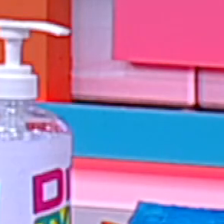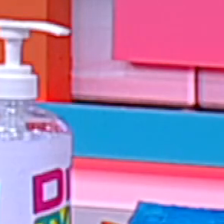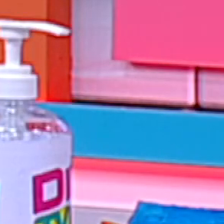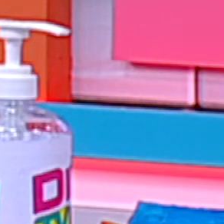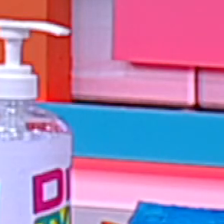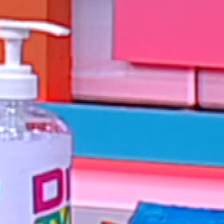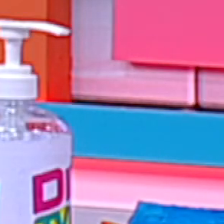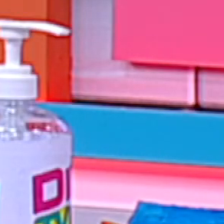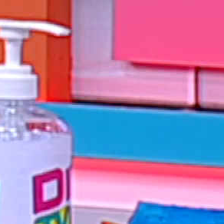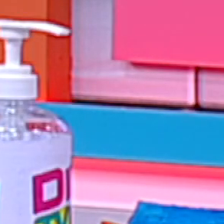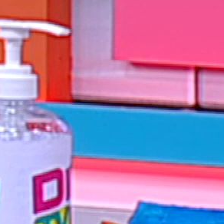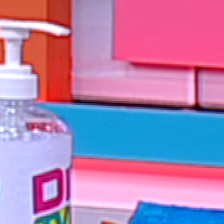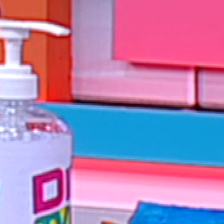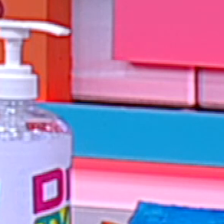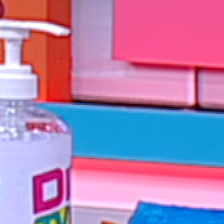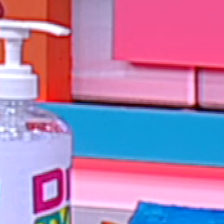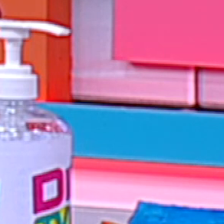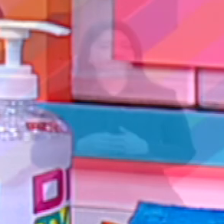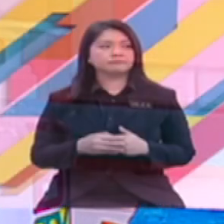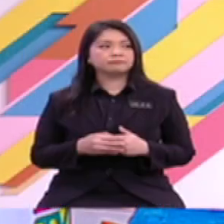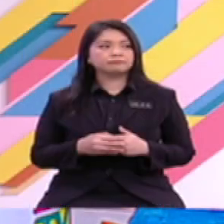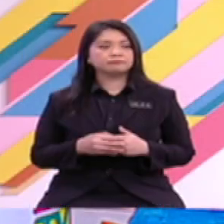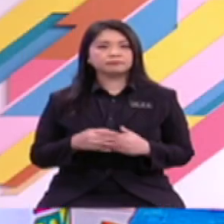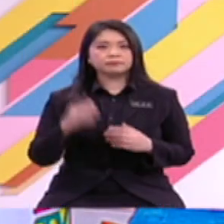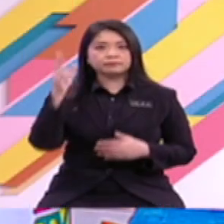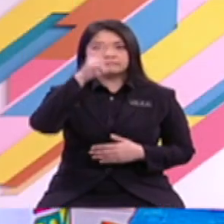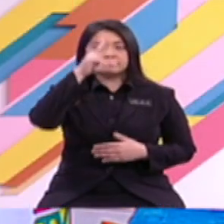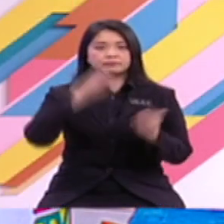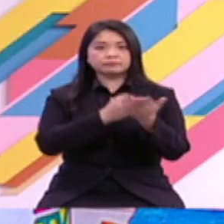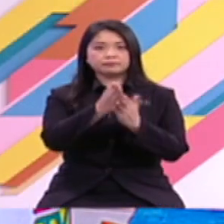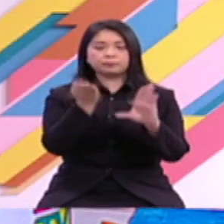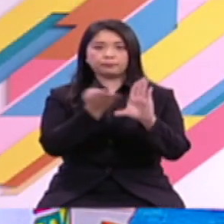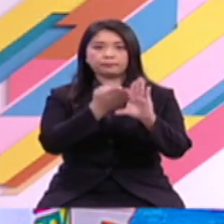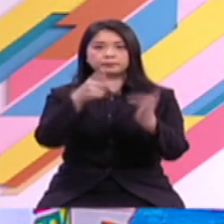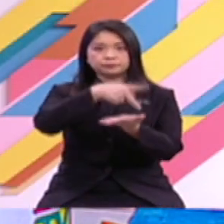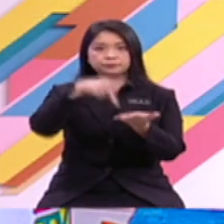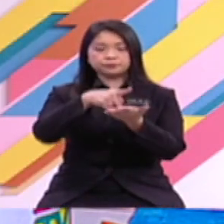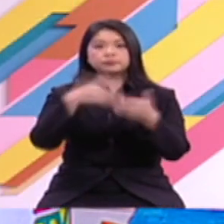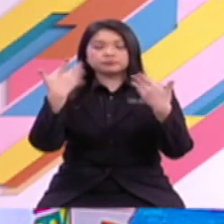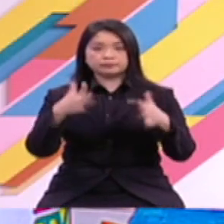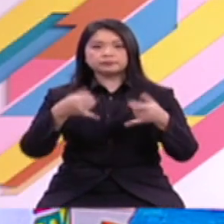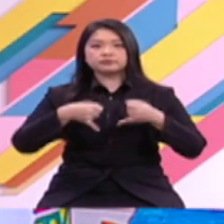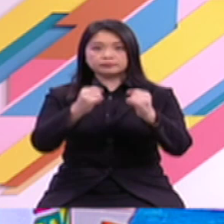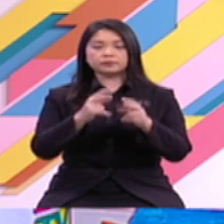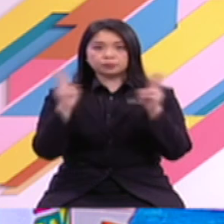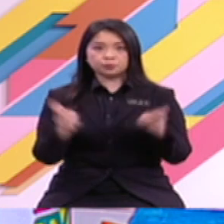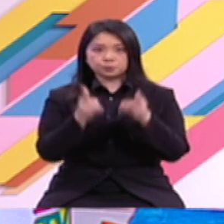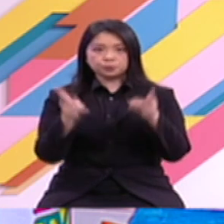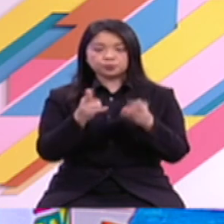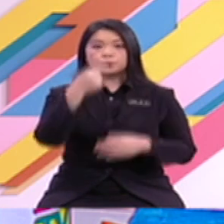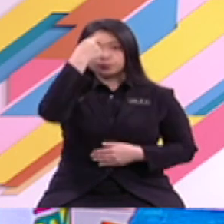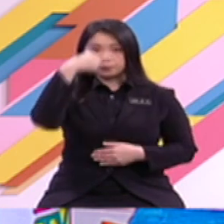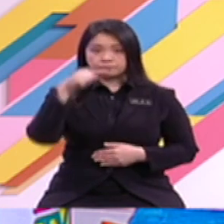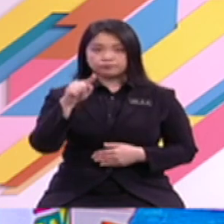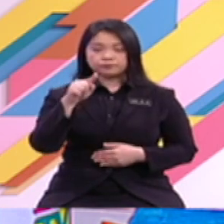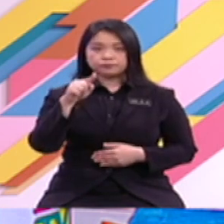bahwa kerajaan di melalui bank poolside telah menjalankan usaha loh untuk